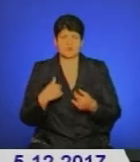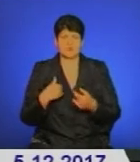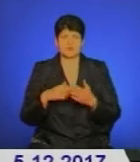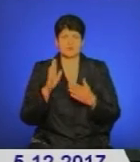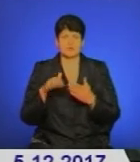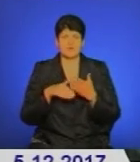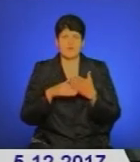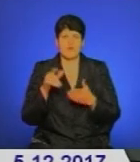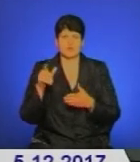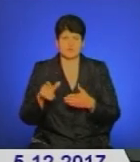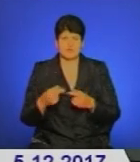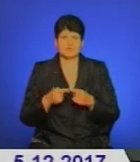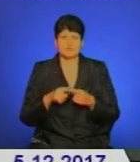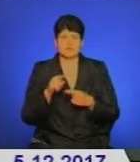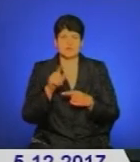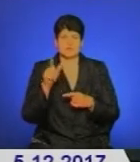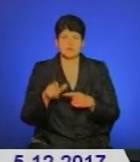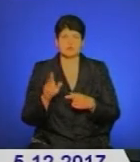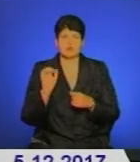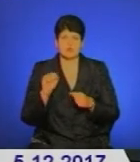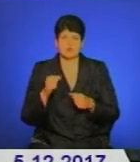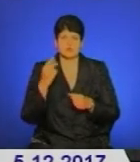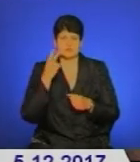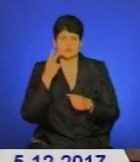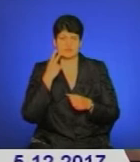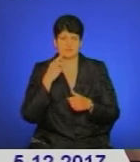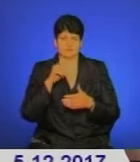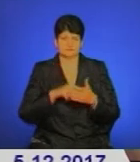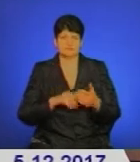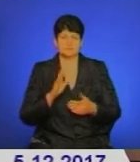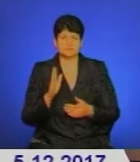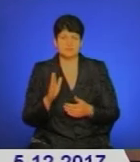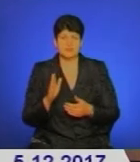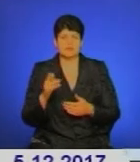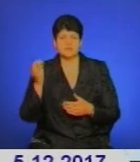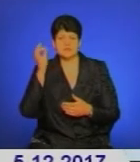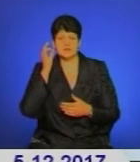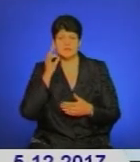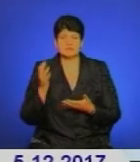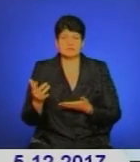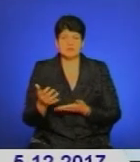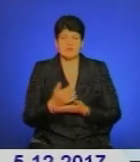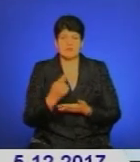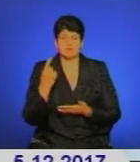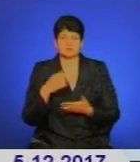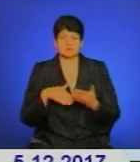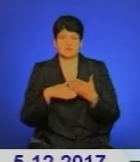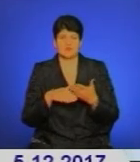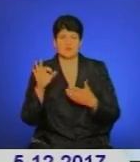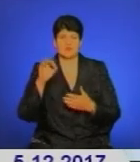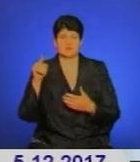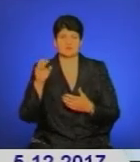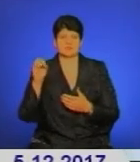тою людиною, на котру можна завжди покластися. Волонтер Ярослав пригадує, як збирав першу допомогу в Озерні. Наступну поїздку з зони АТО